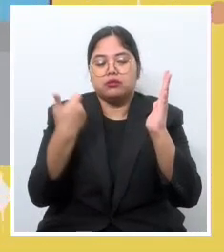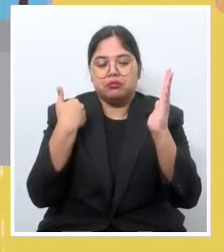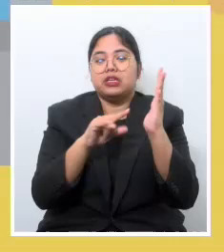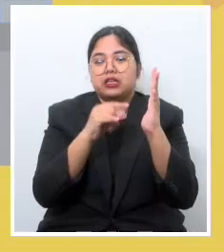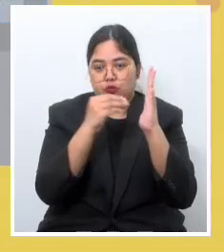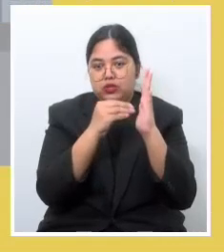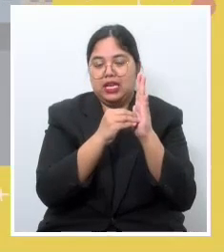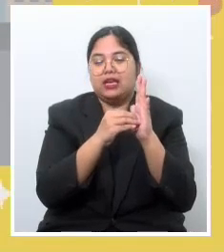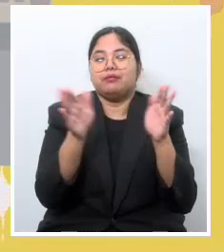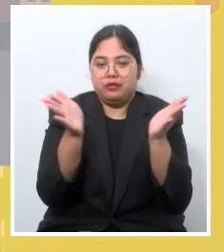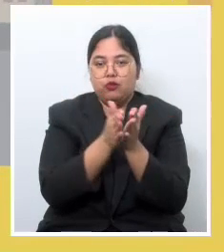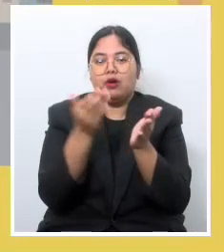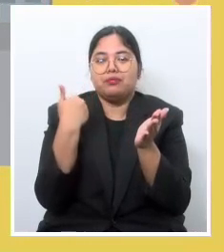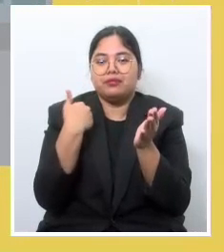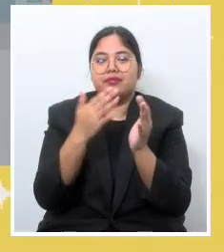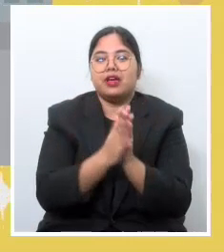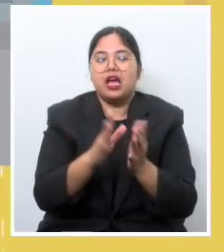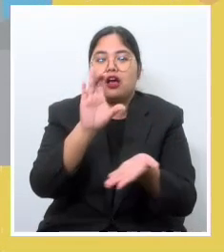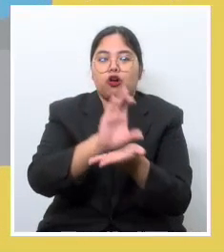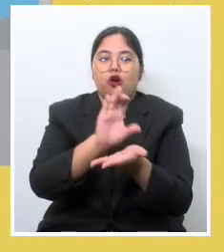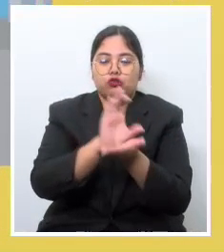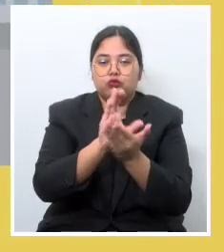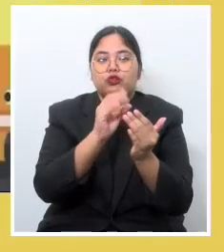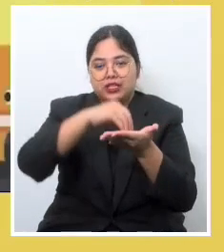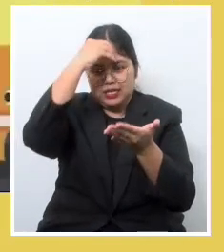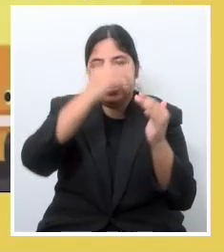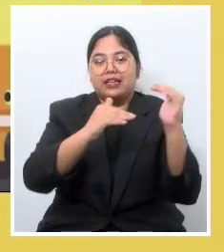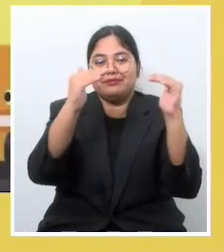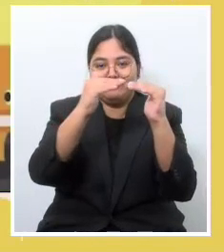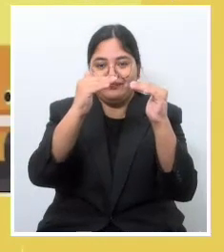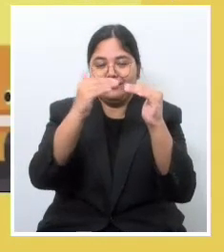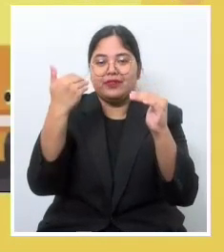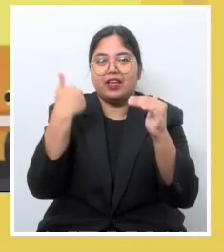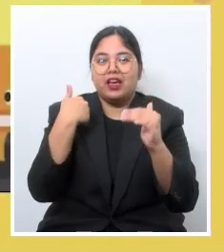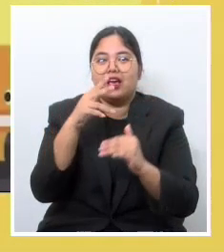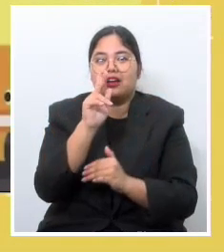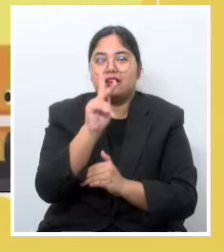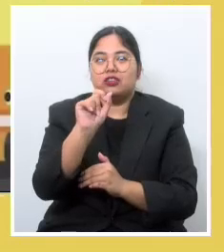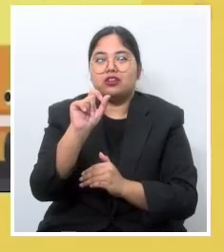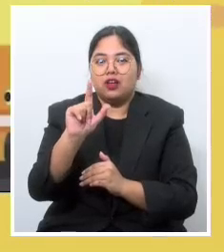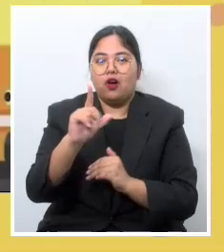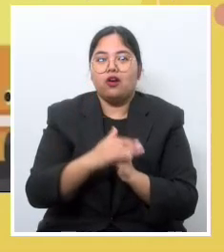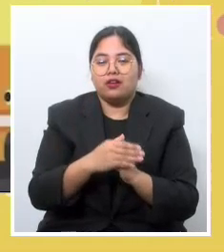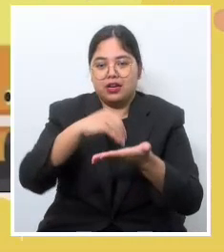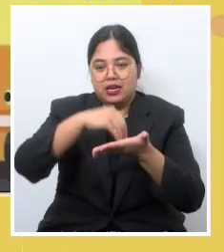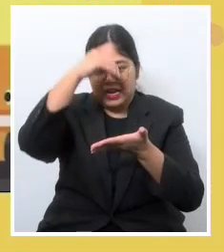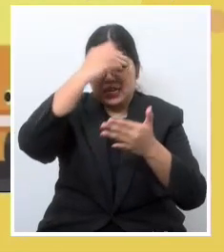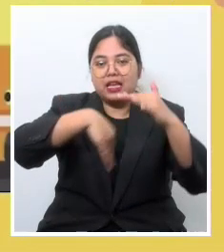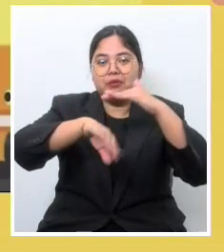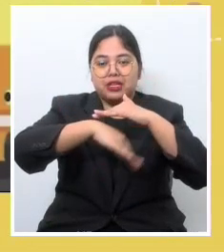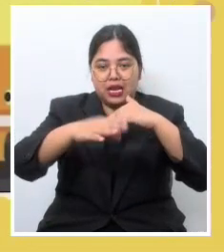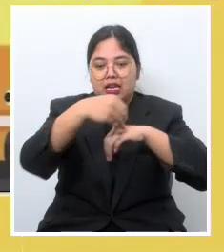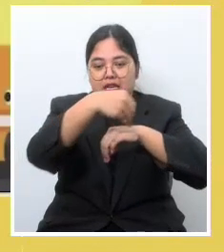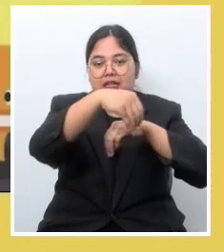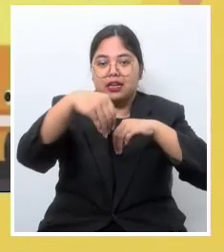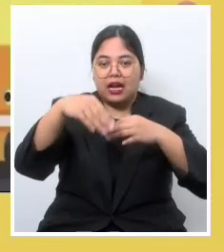กรุงเทพมหานครโดยความร่วมมือของกองทุนเพื่อความเสมอภาคทางการศึกษาหรือก็สสสำนักงานคณะกรรมการการศึกษาขั้นพื้นฐานและ